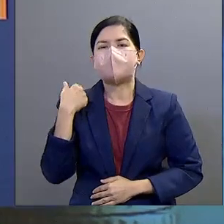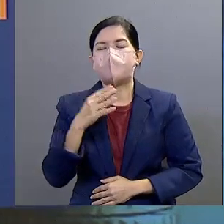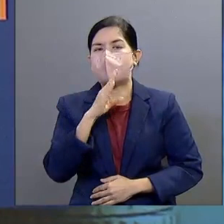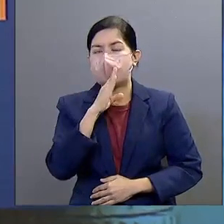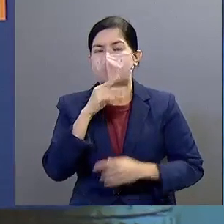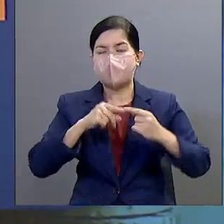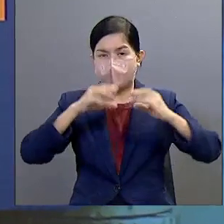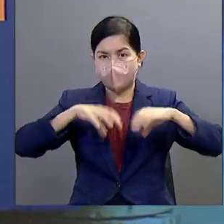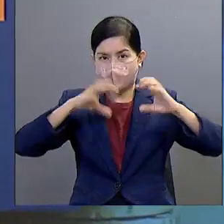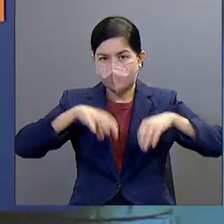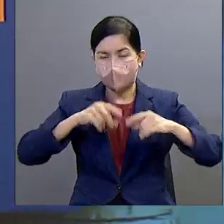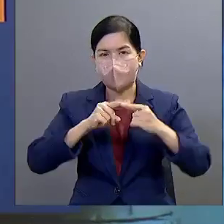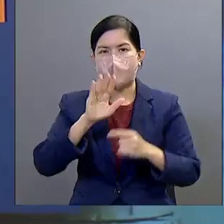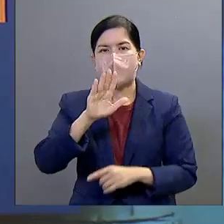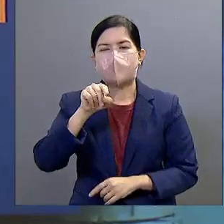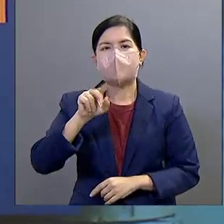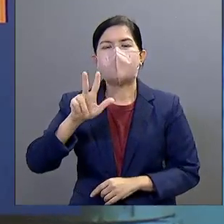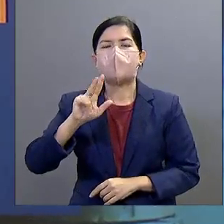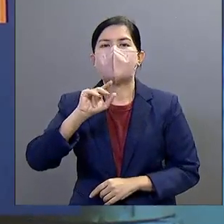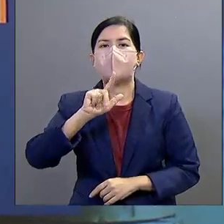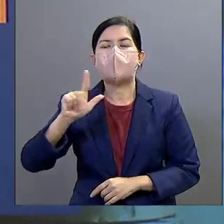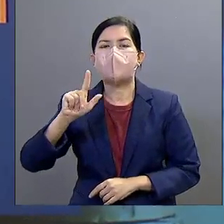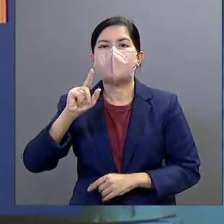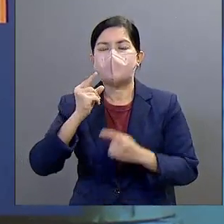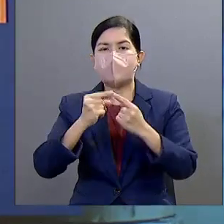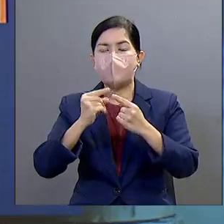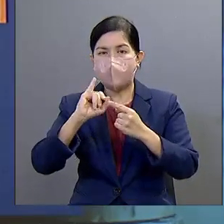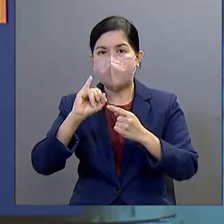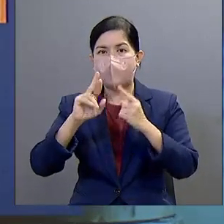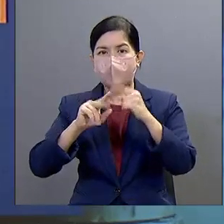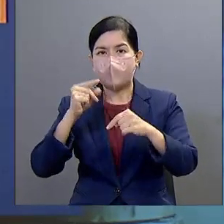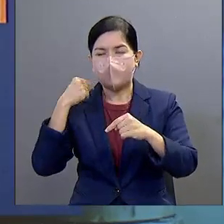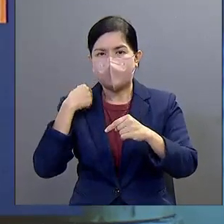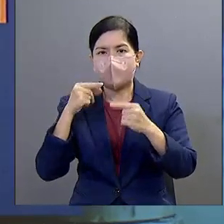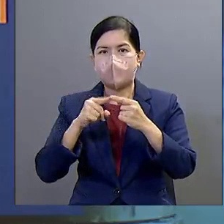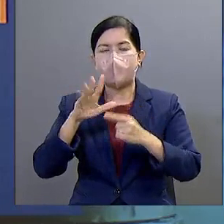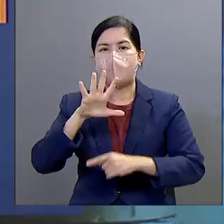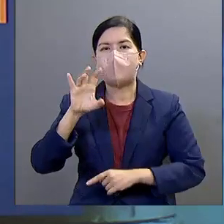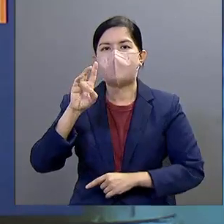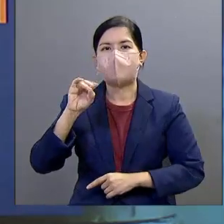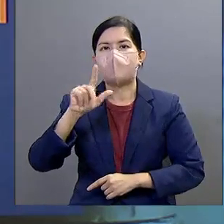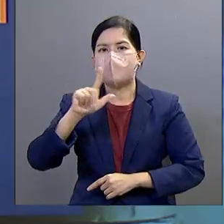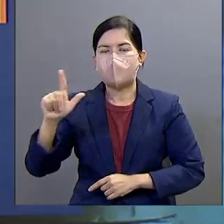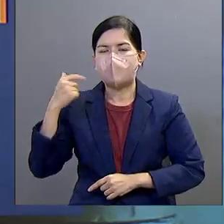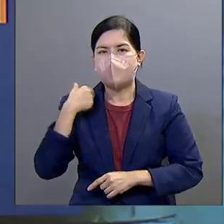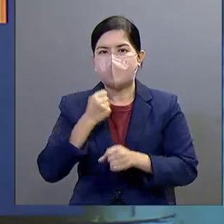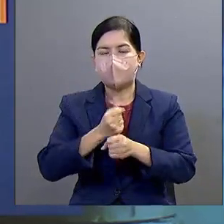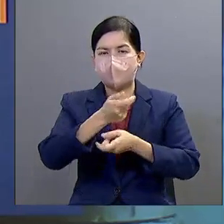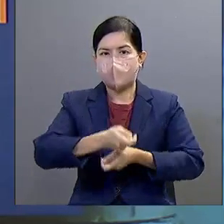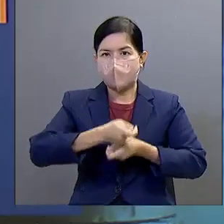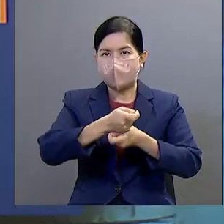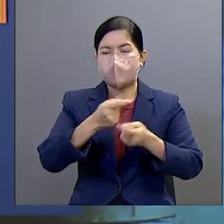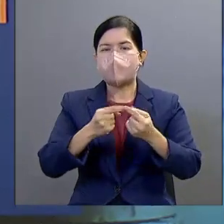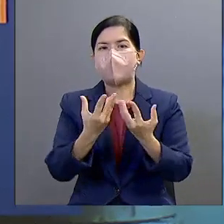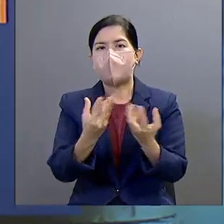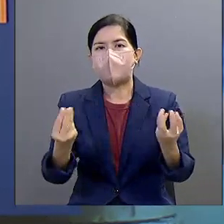บ 5.3 ล้านไร่ทรัพย์สินเสียหาย790ล้านบาทค่ะมูลค่าสินค้าเกษตรนะคะเสียหายอยู่ที่ประ